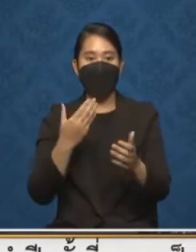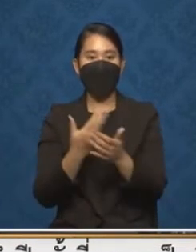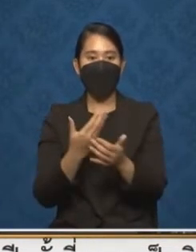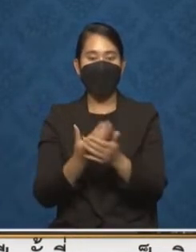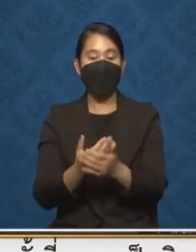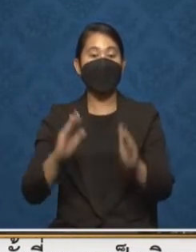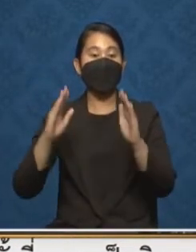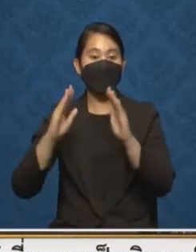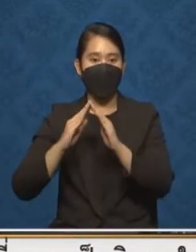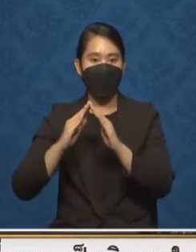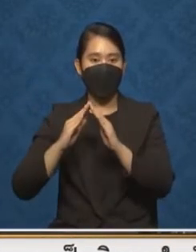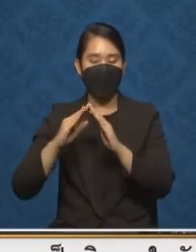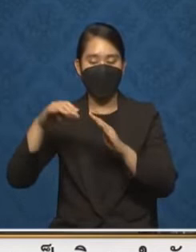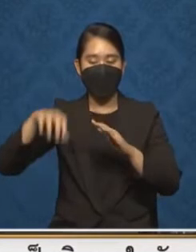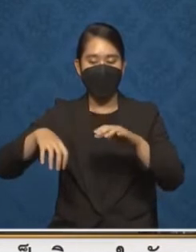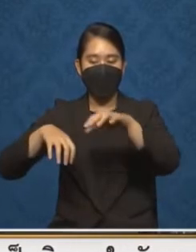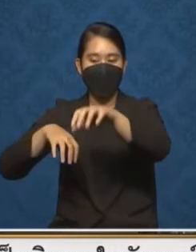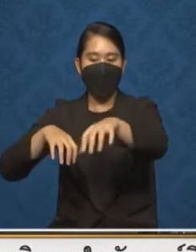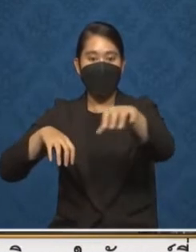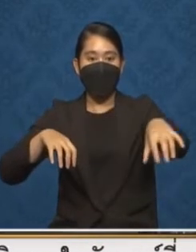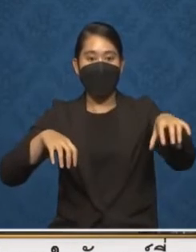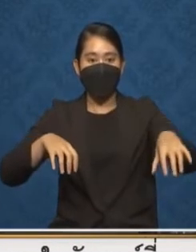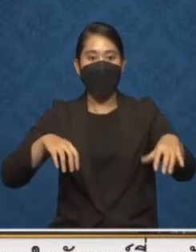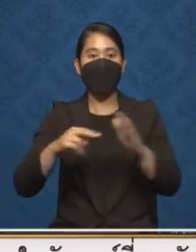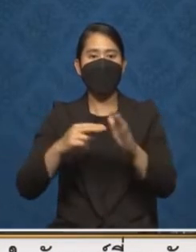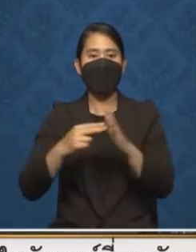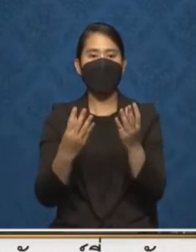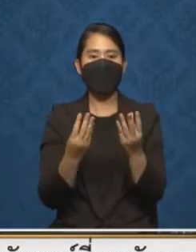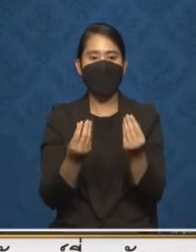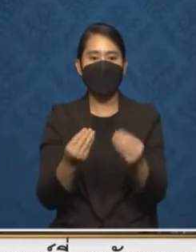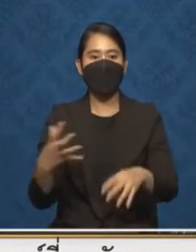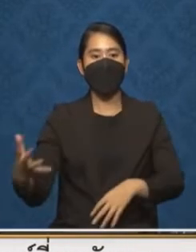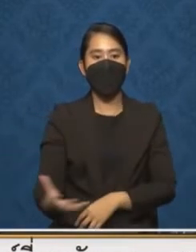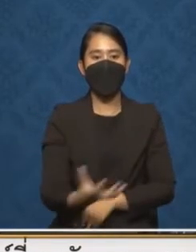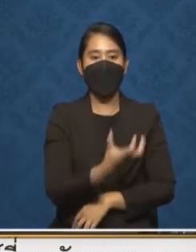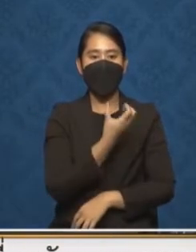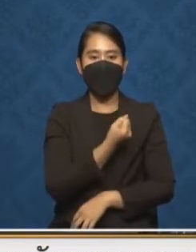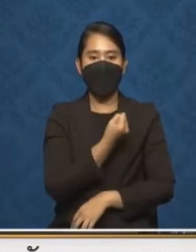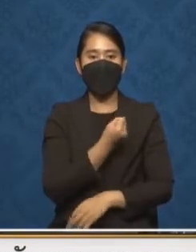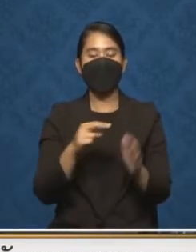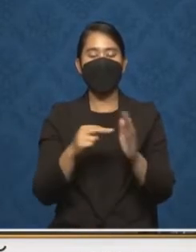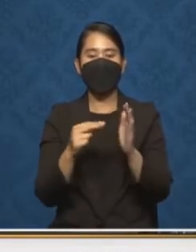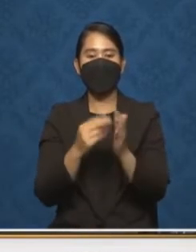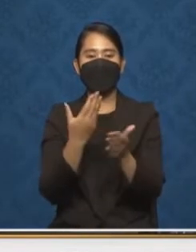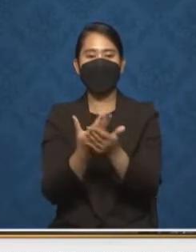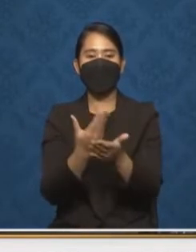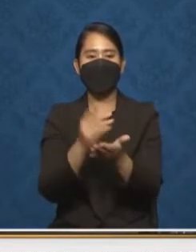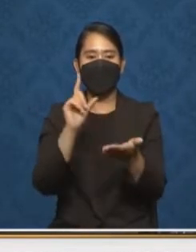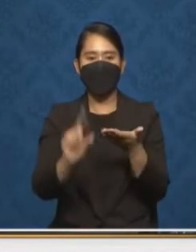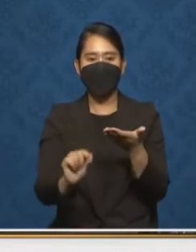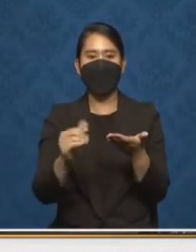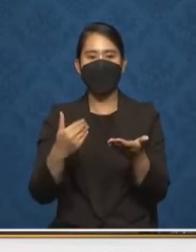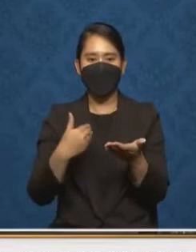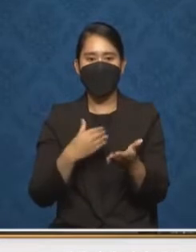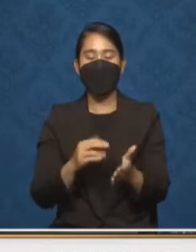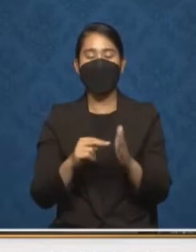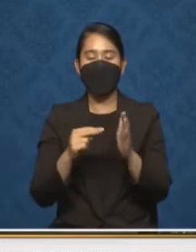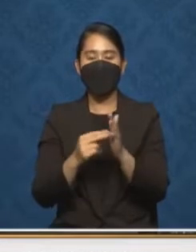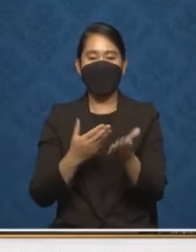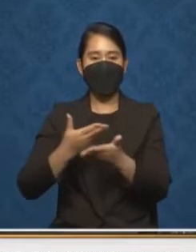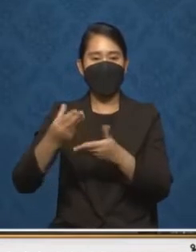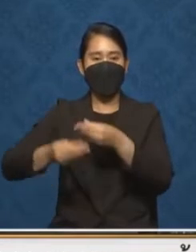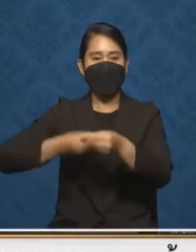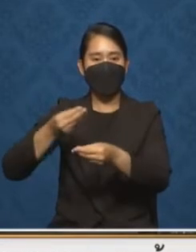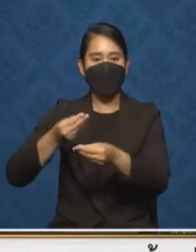อสังหาริมมะทรัพยที่ถูกเขตทางหลวงเวณคืนได้กำหนดราคาต่ำมากกวาราคาที่ซ้อขาย